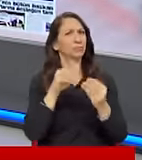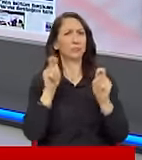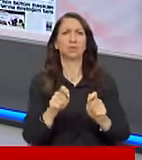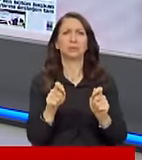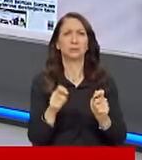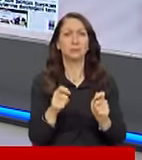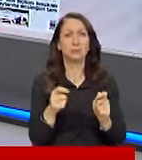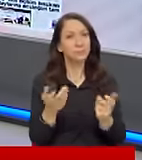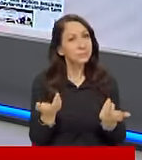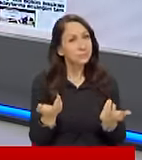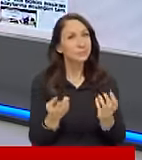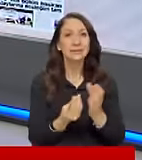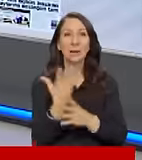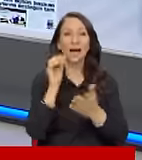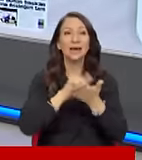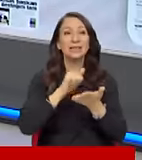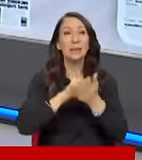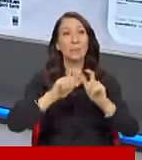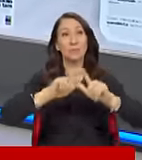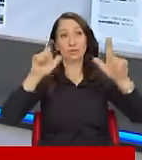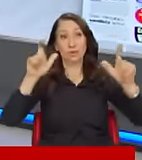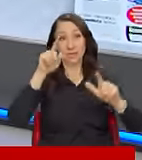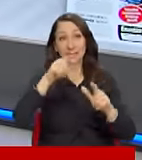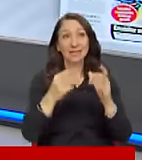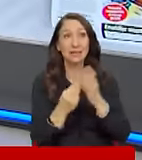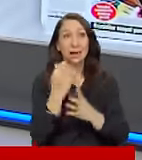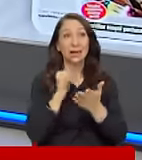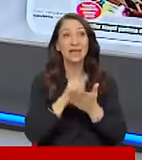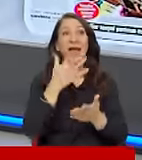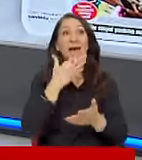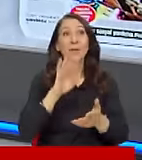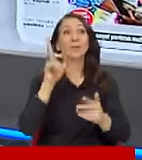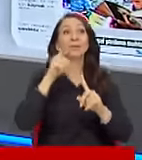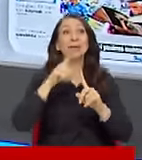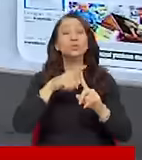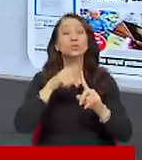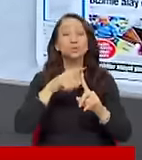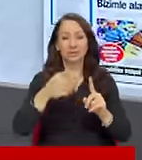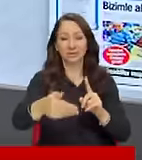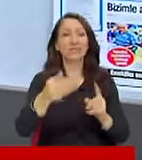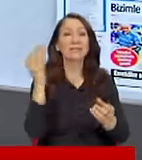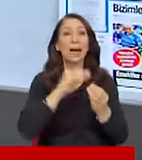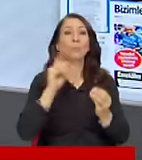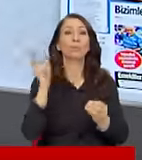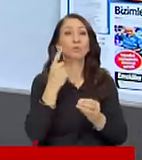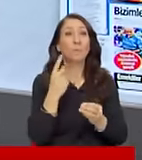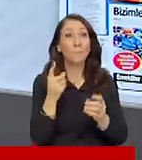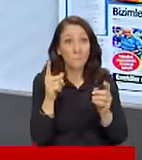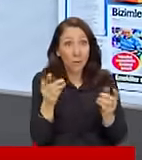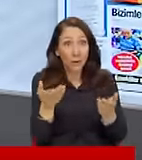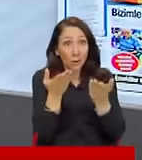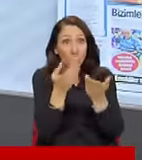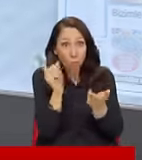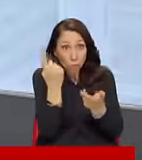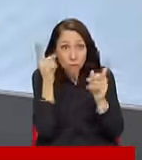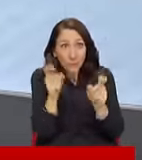zam yapacağız. Sabah gazetesinin manşeti, Sabah gazetesi emekliye Temmuz'da zam müjdesi mi bu? Bu